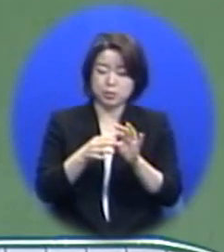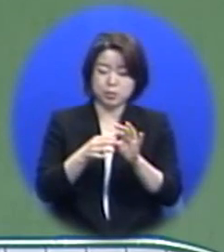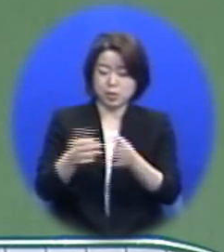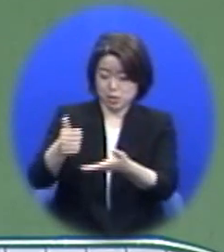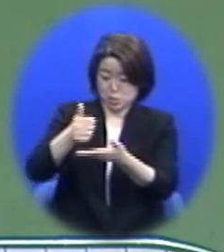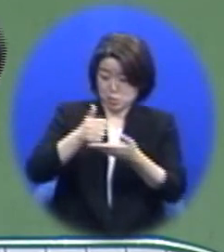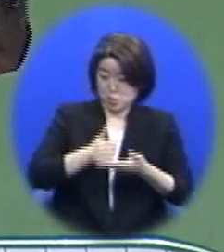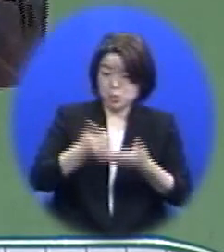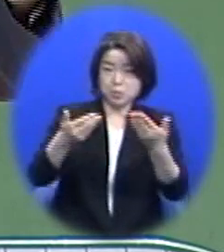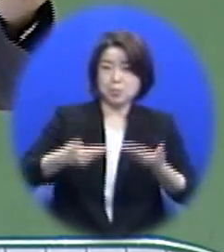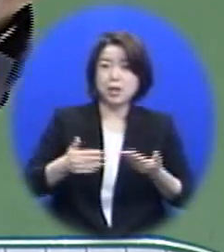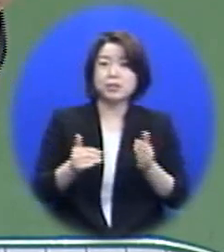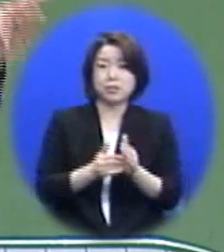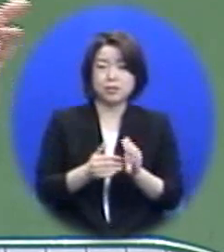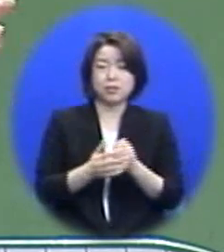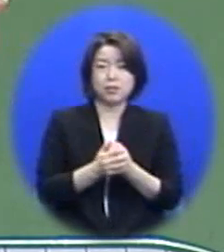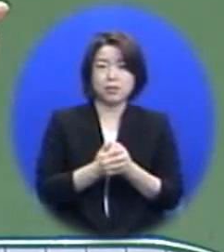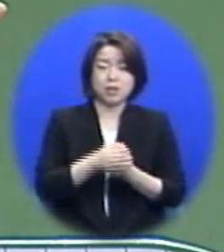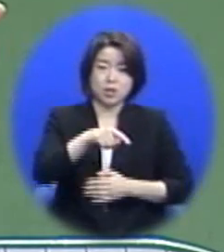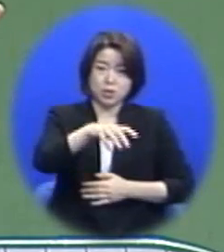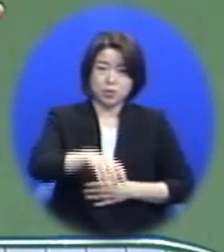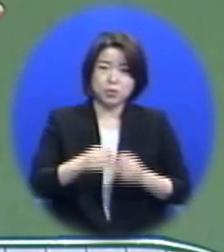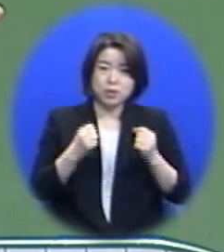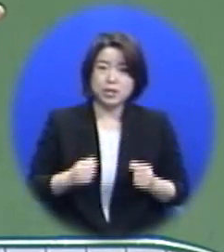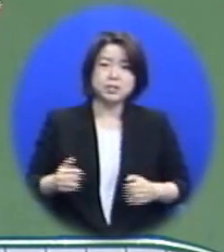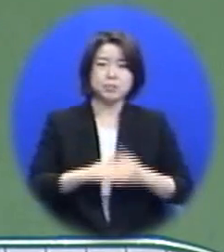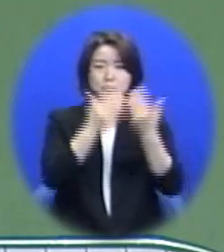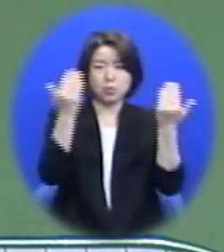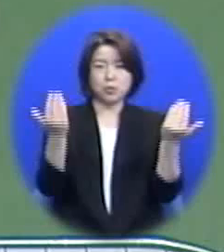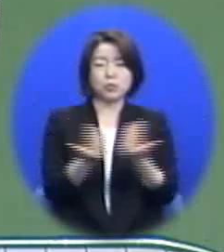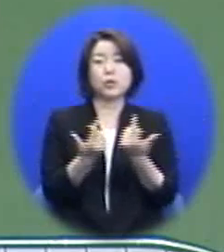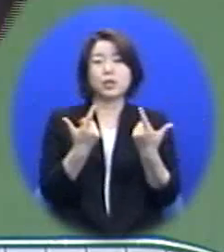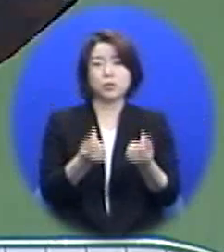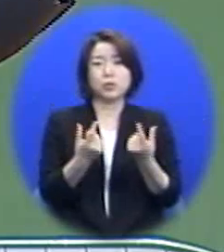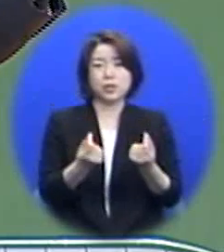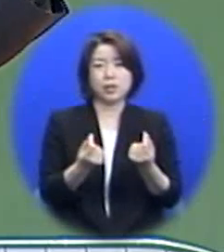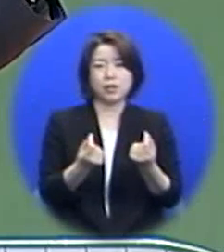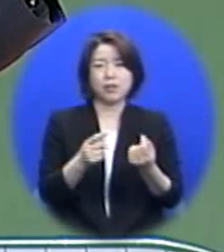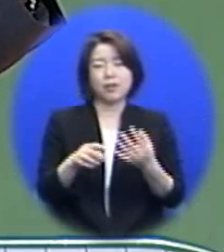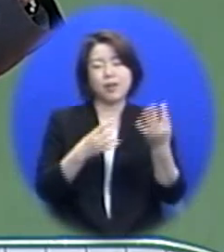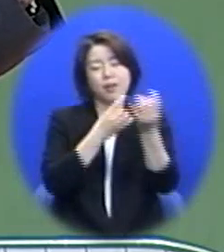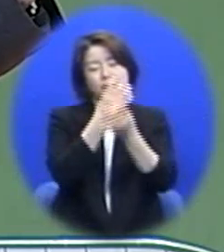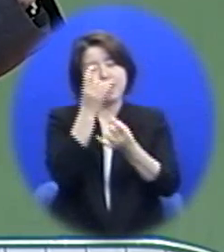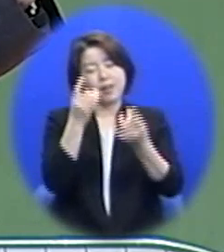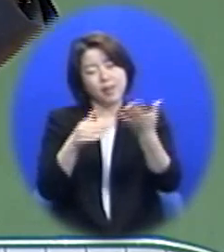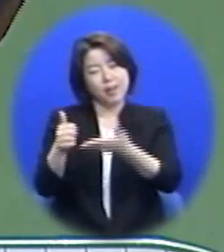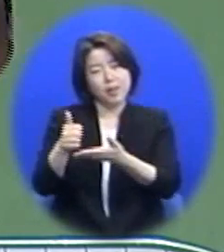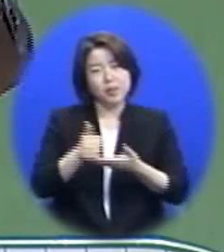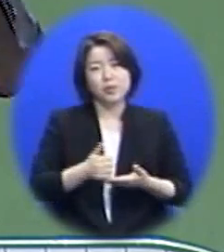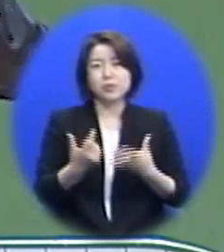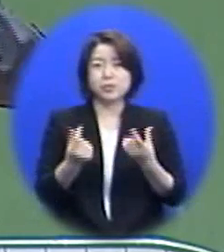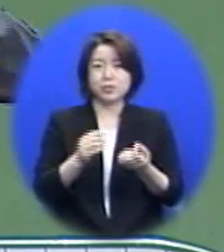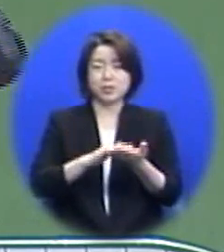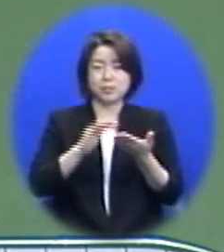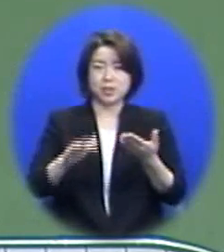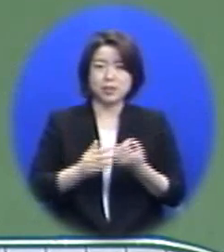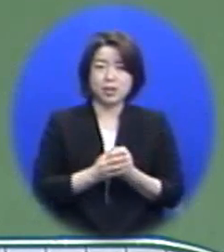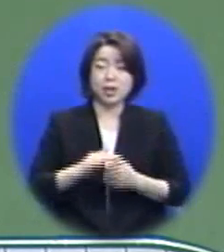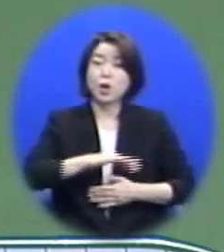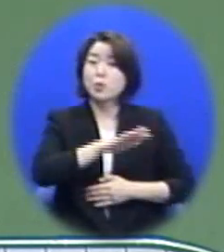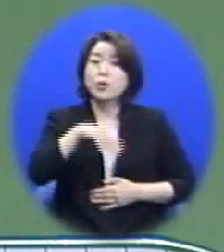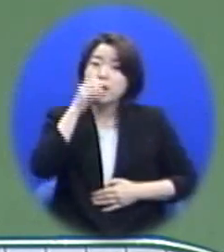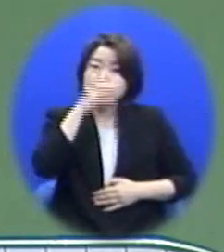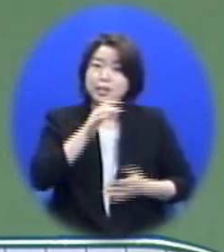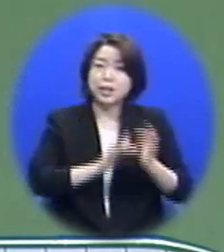받았어 여기 계신 여러분 모두가 다 그 이거는 정말 황홀한 청 그냥